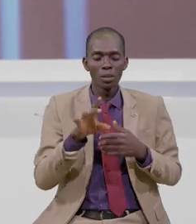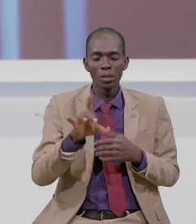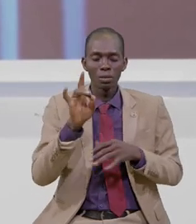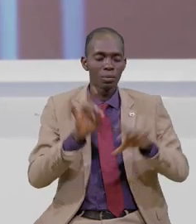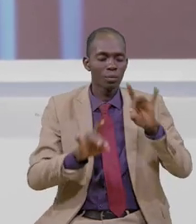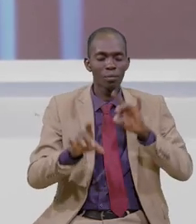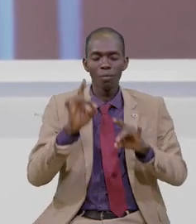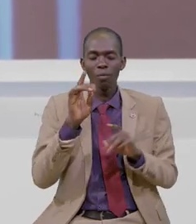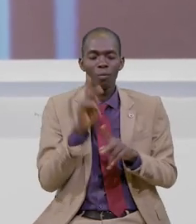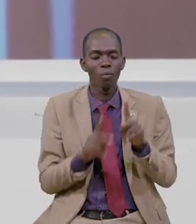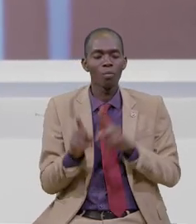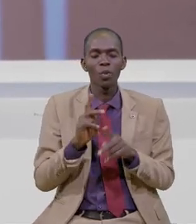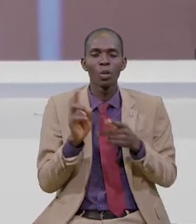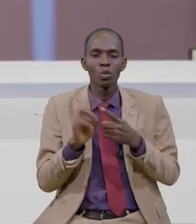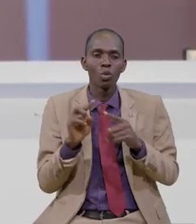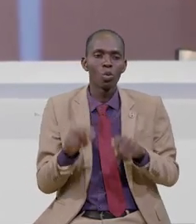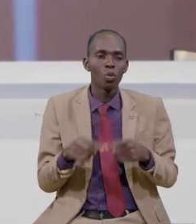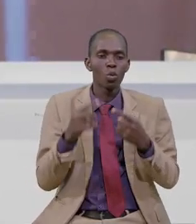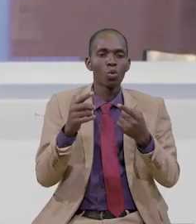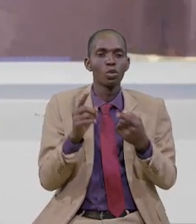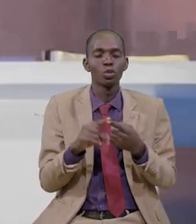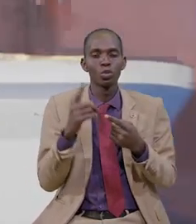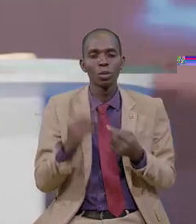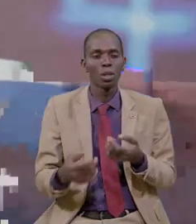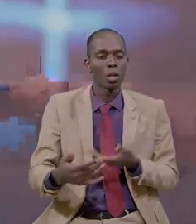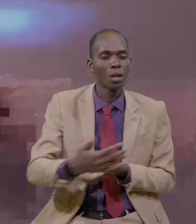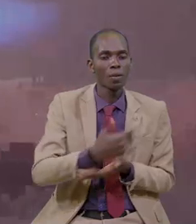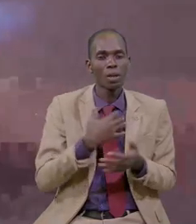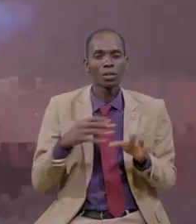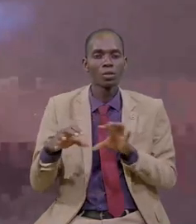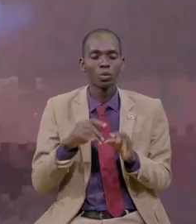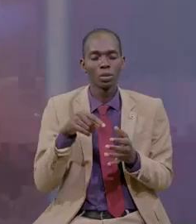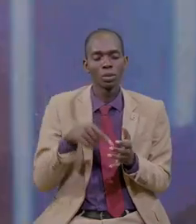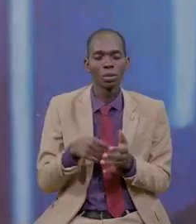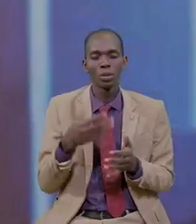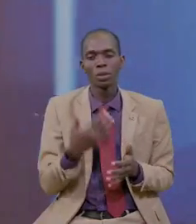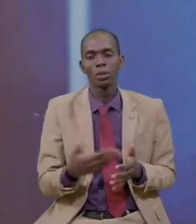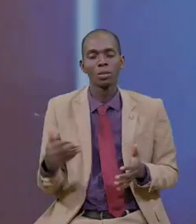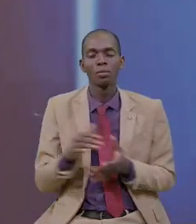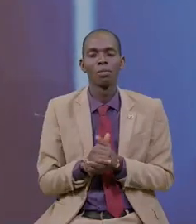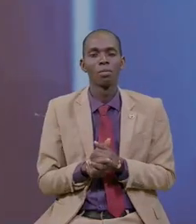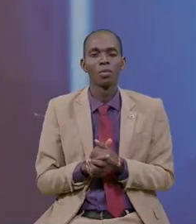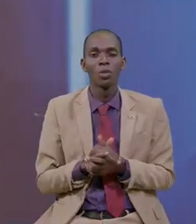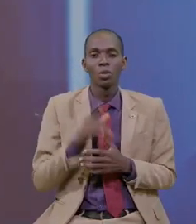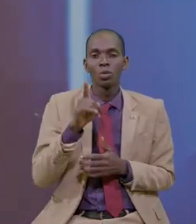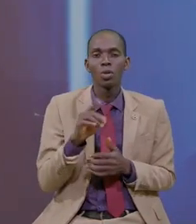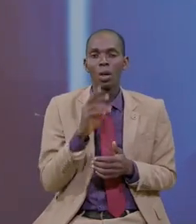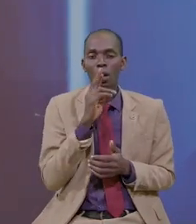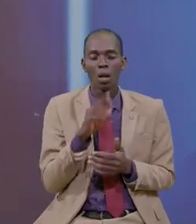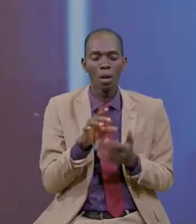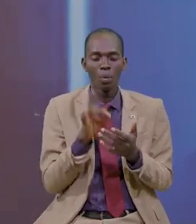ceux-là qui ont été désignés, il les envoie dans la moisson. Fais ceci et fais cela. Tu es